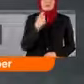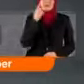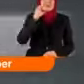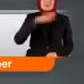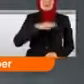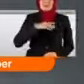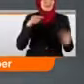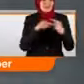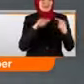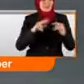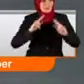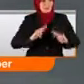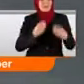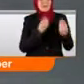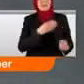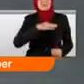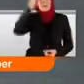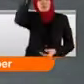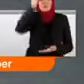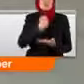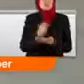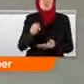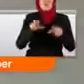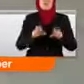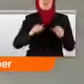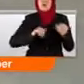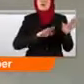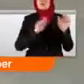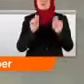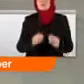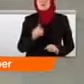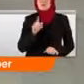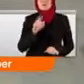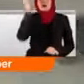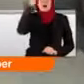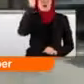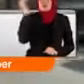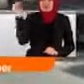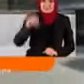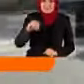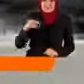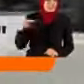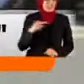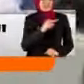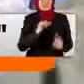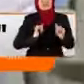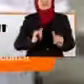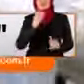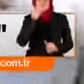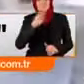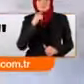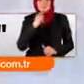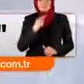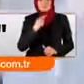rahatlatmak olan muhtar Yılmaz çareyi oturma eylemi yapmakta buldu ambulans ve kırmızı